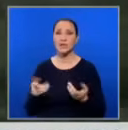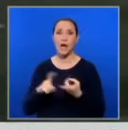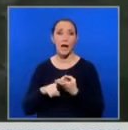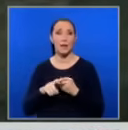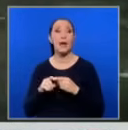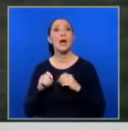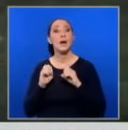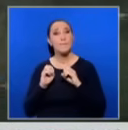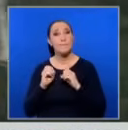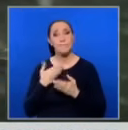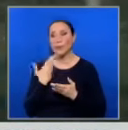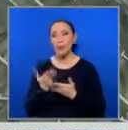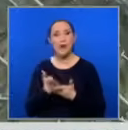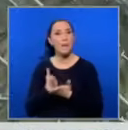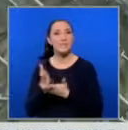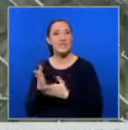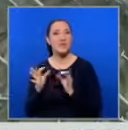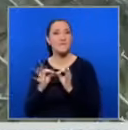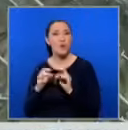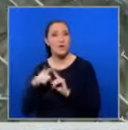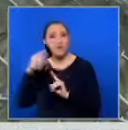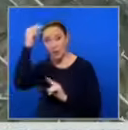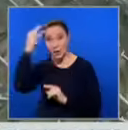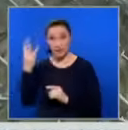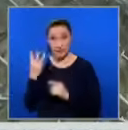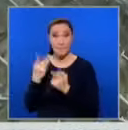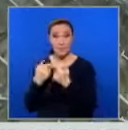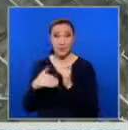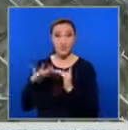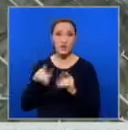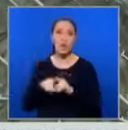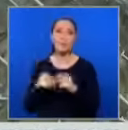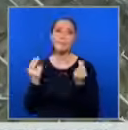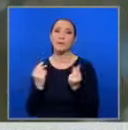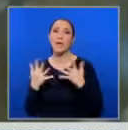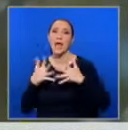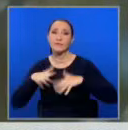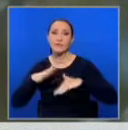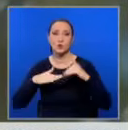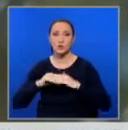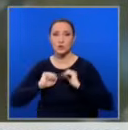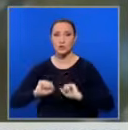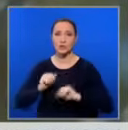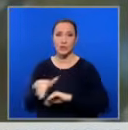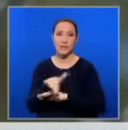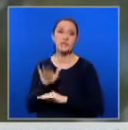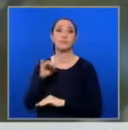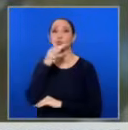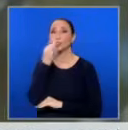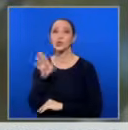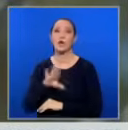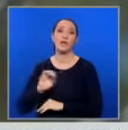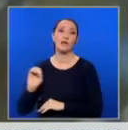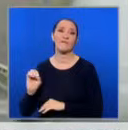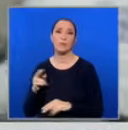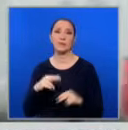на Фронтекс България трикратно да бъде увеличена, като средствата за инфраструктурата за защита на границите да бъдат осигурени от